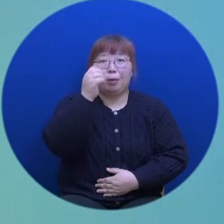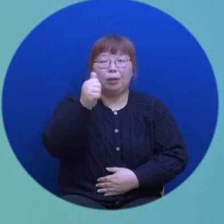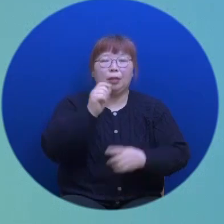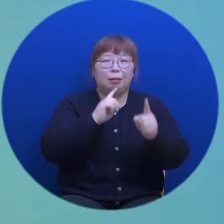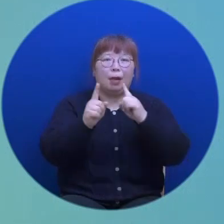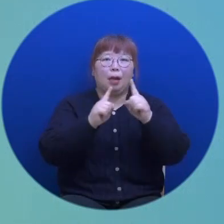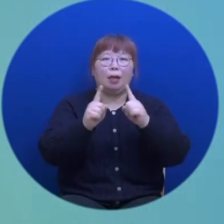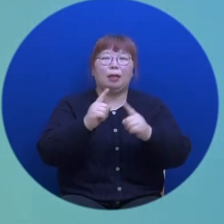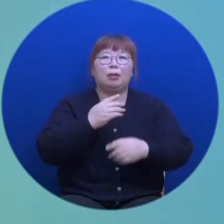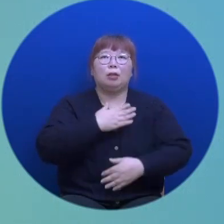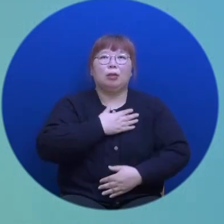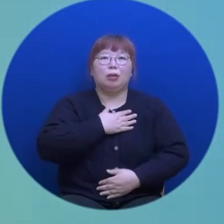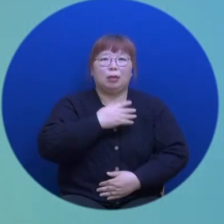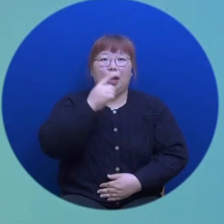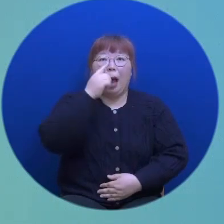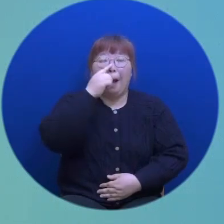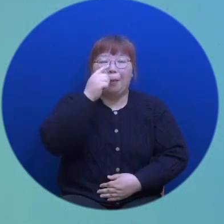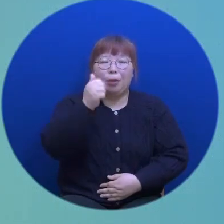저는 아버지로서